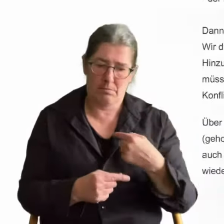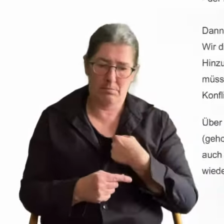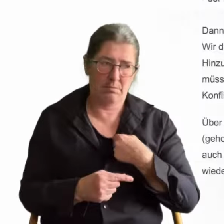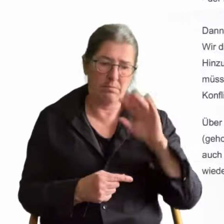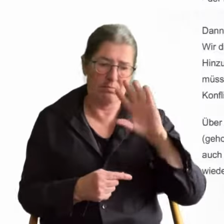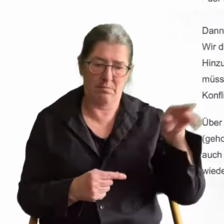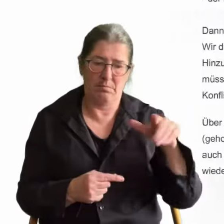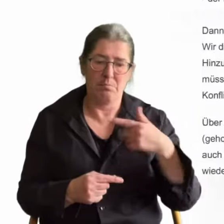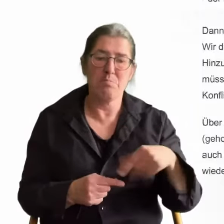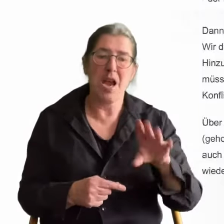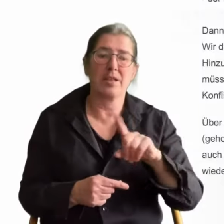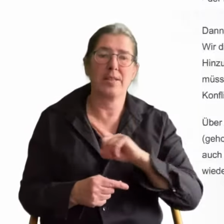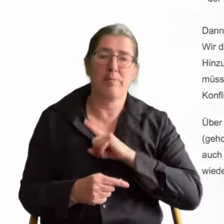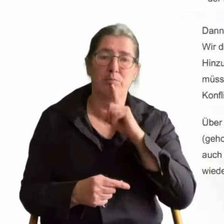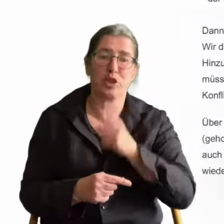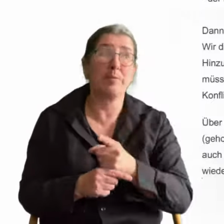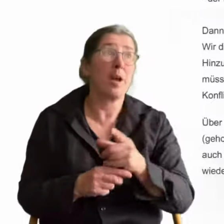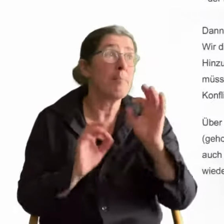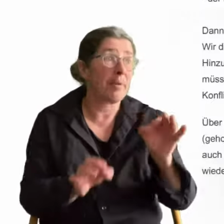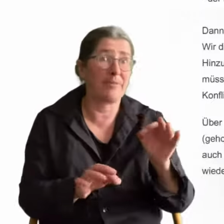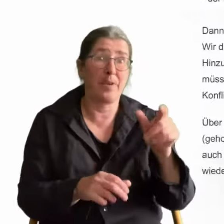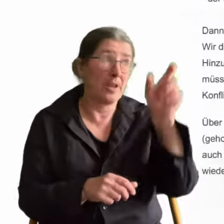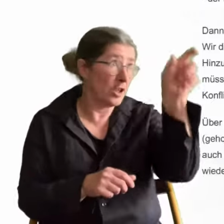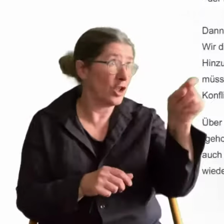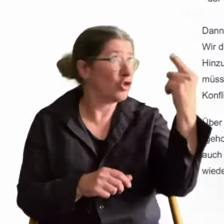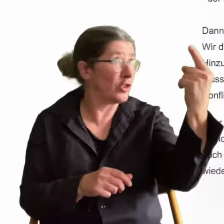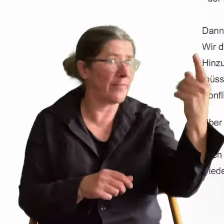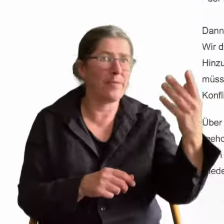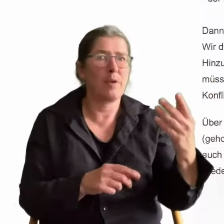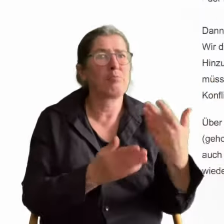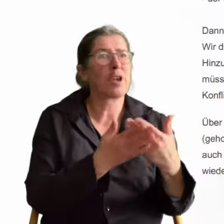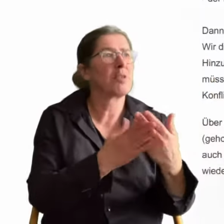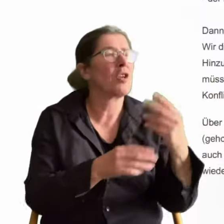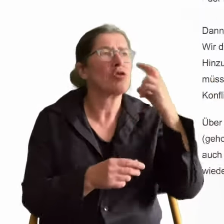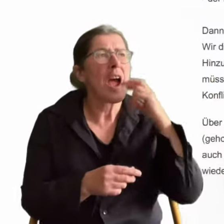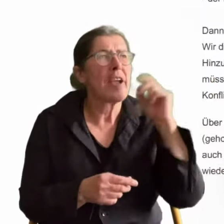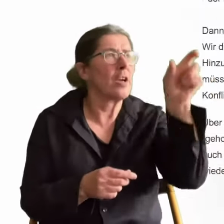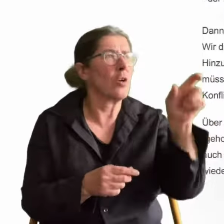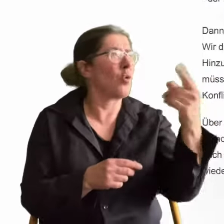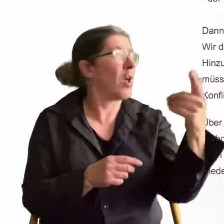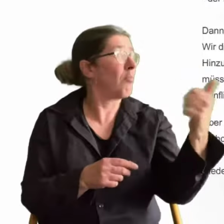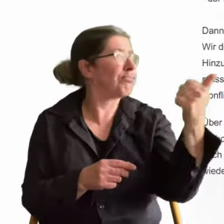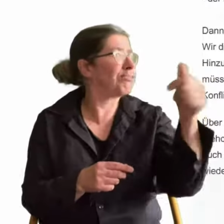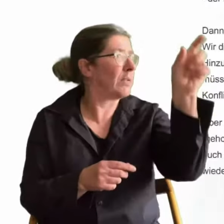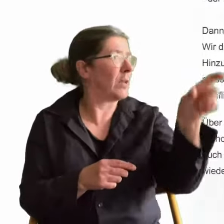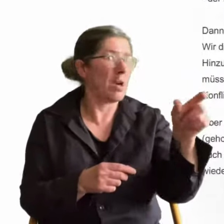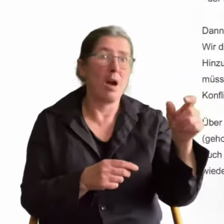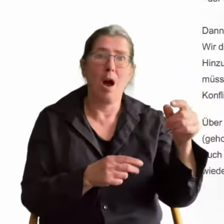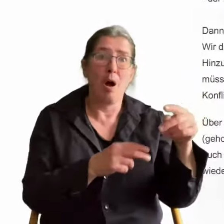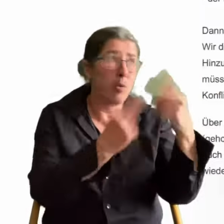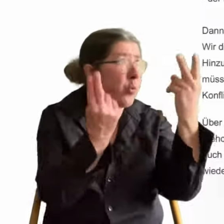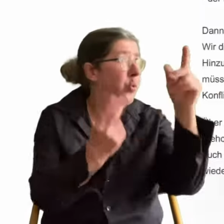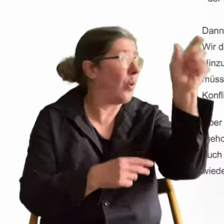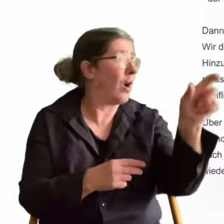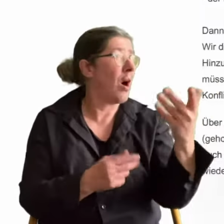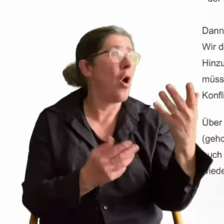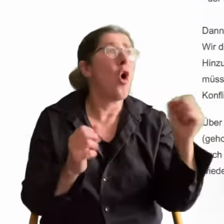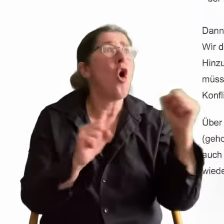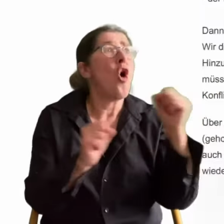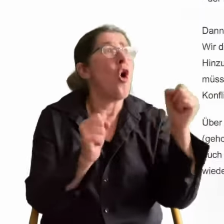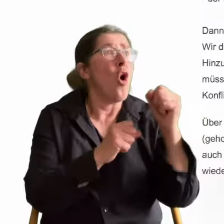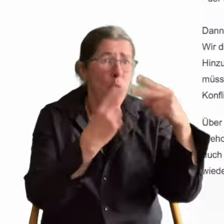selbst bestimmt aber wenn ich von diesem schiff entweder weil er besonders streng ist oder weil ich dir besonders gut finde oder den als